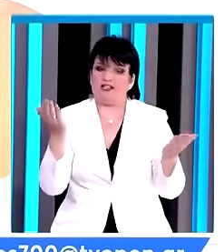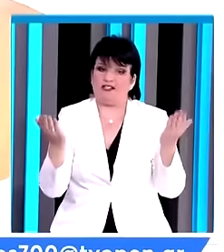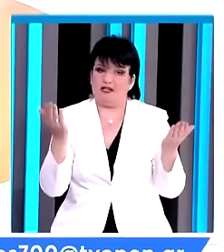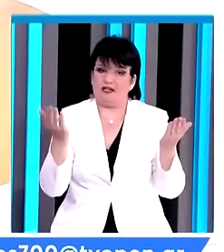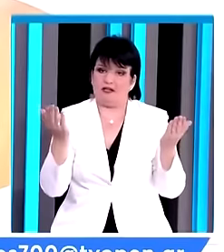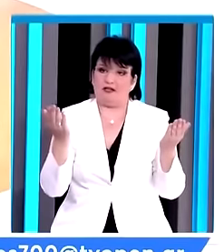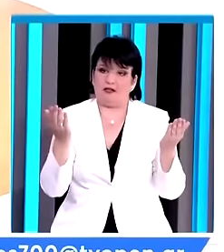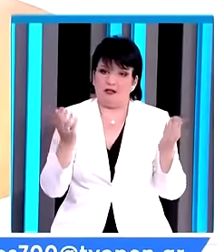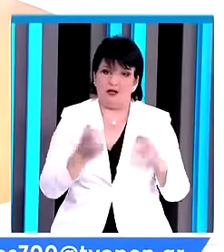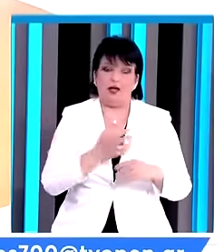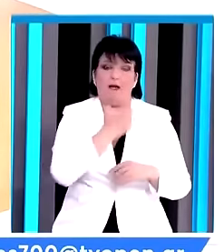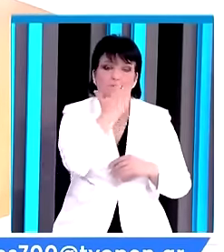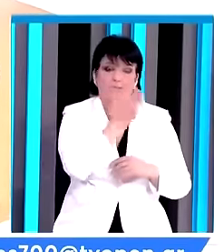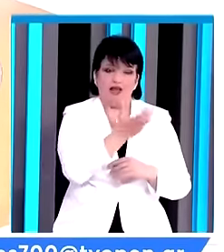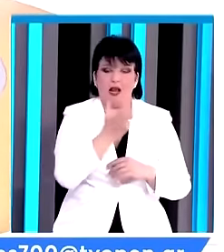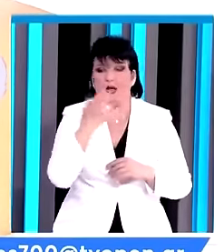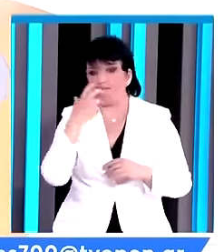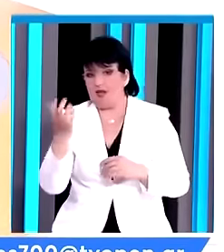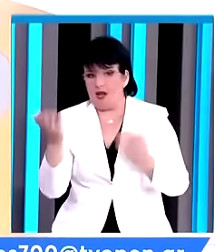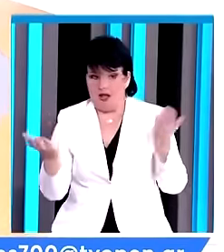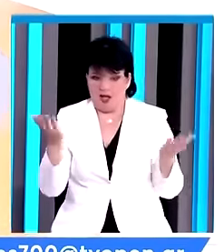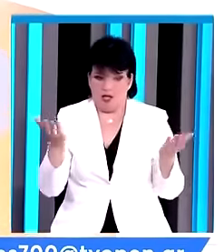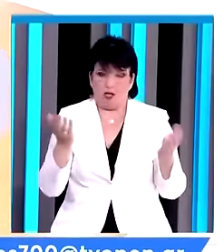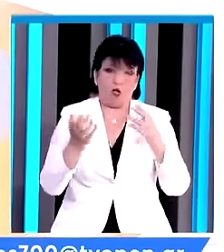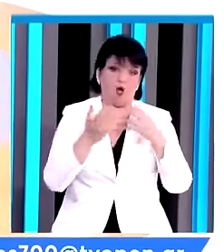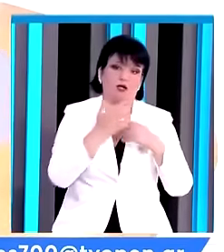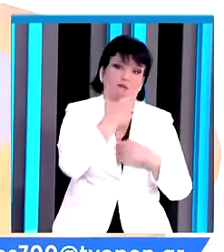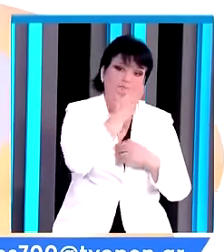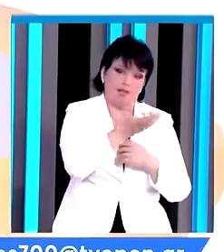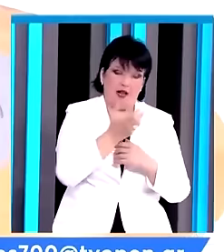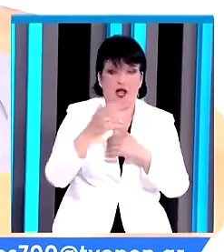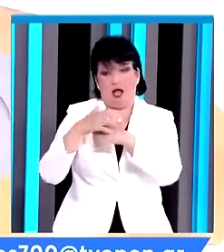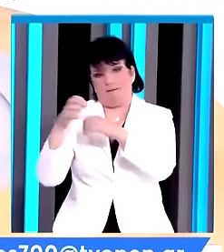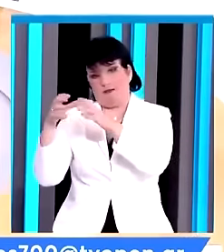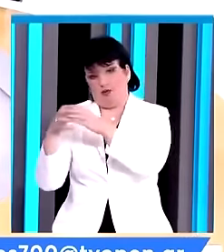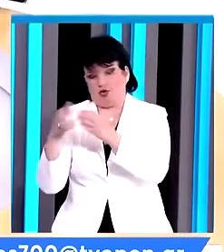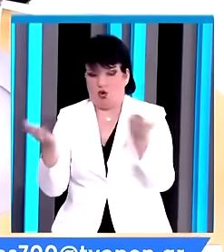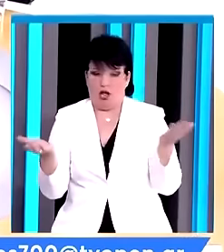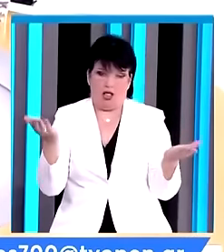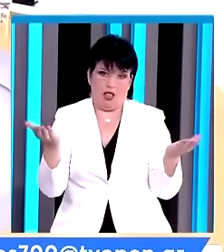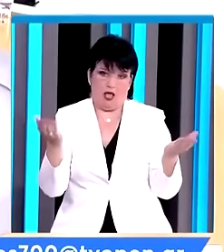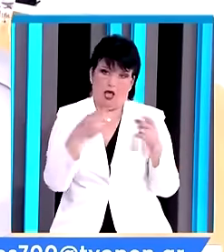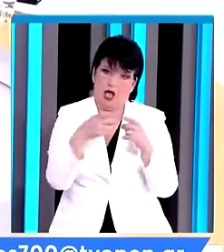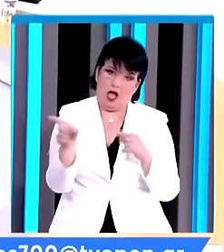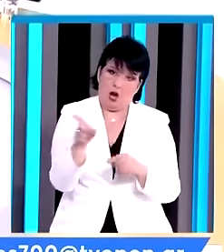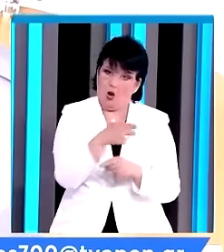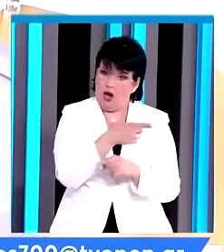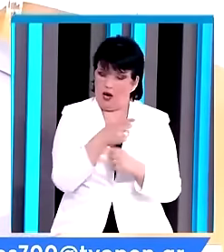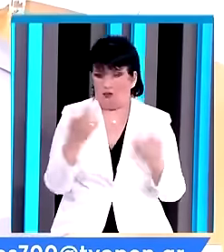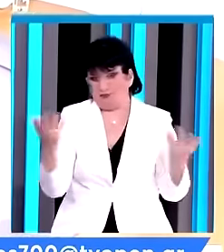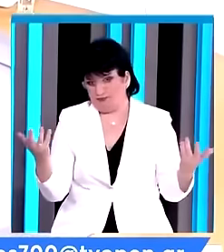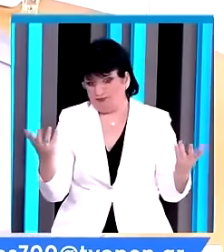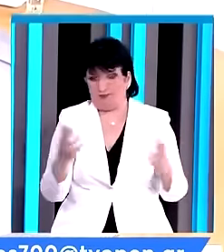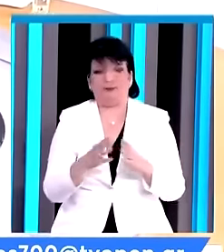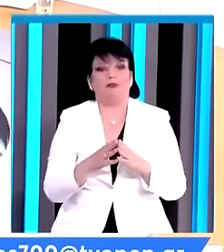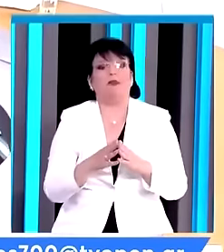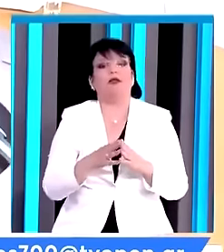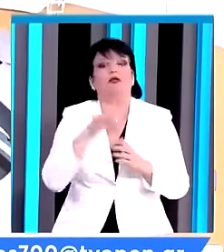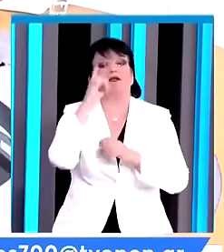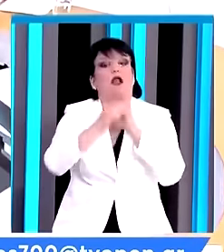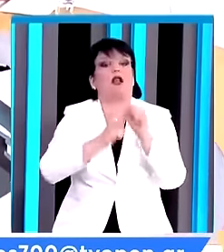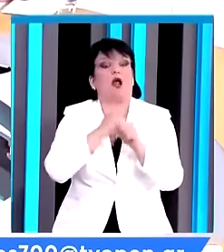μήλα και όχι μήλα με πορτοκάλια. Είναι κάλπη όμως. Είναι κάλπη. Κάλπη είναι. Μέσα ένα